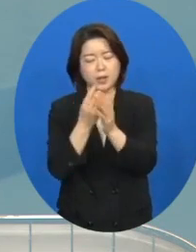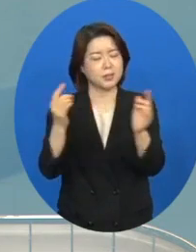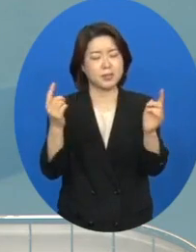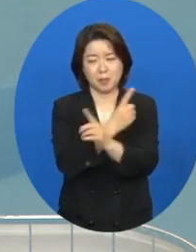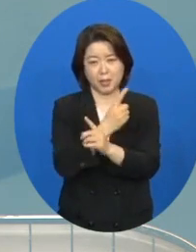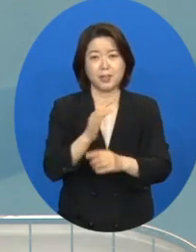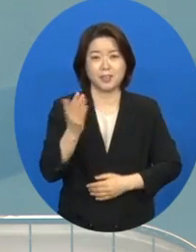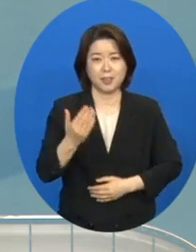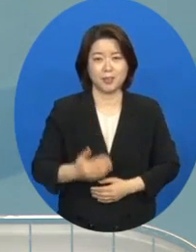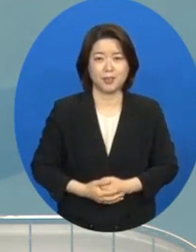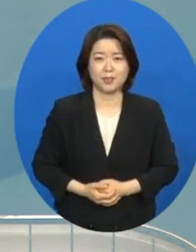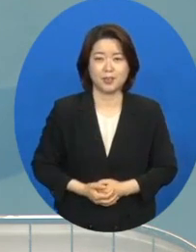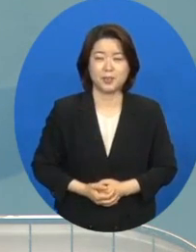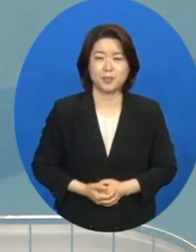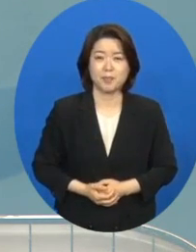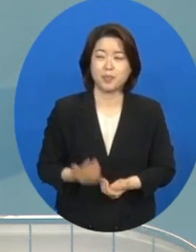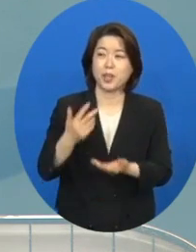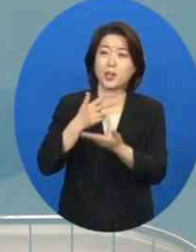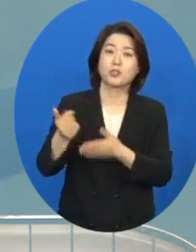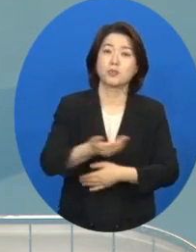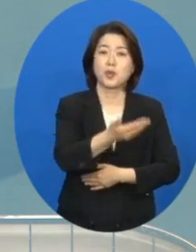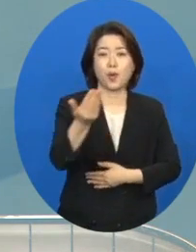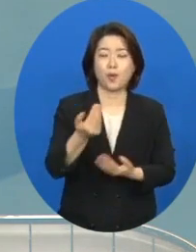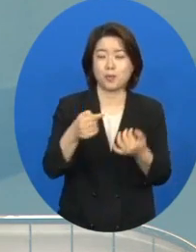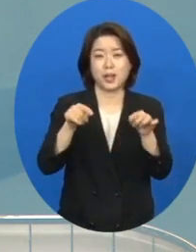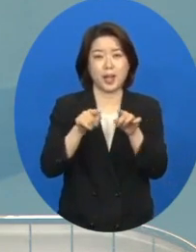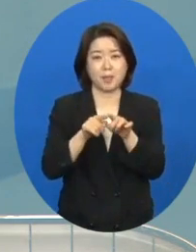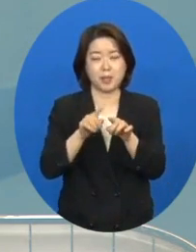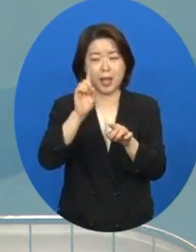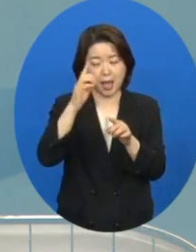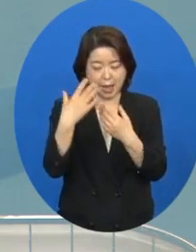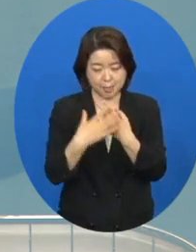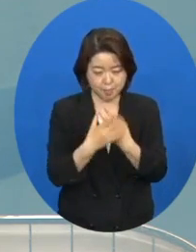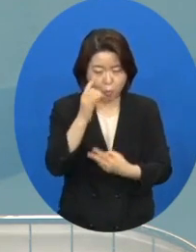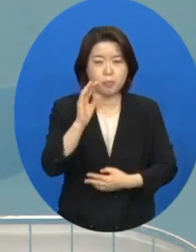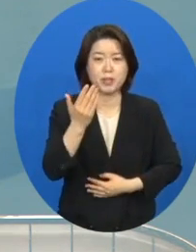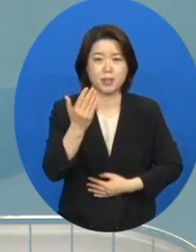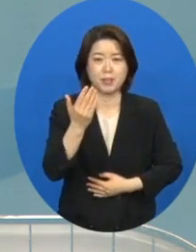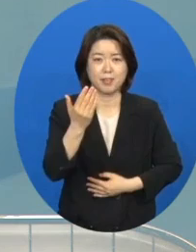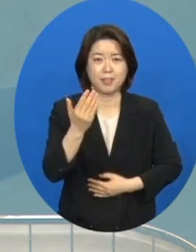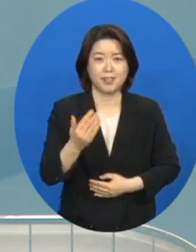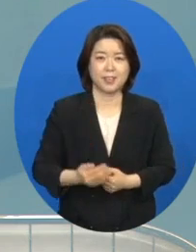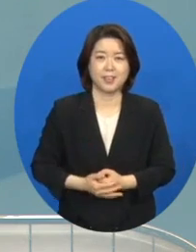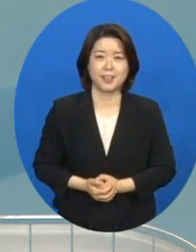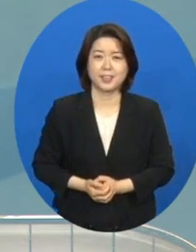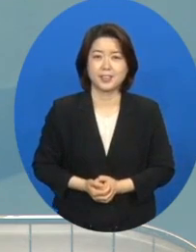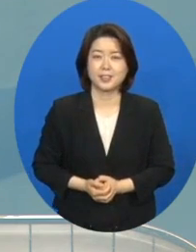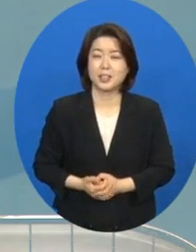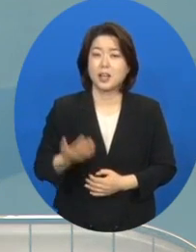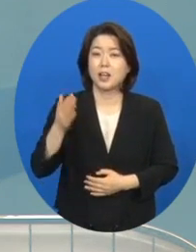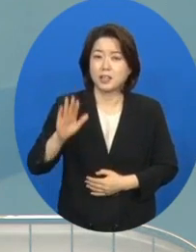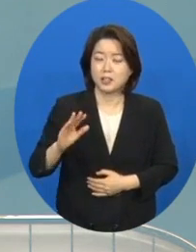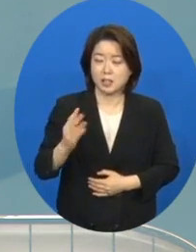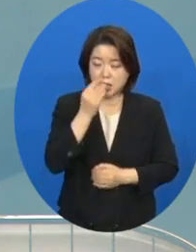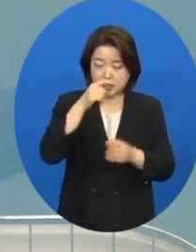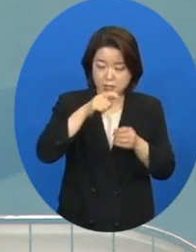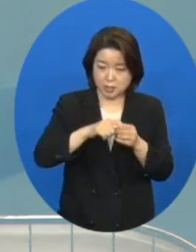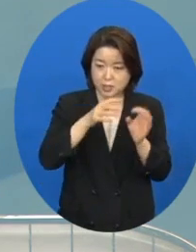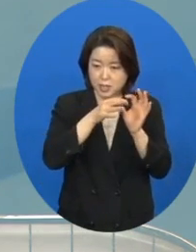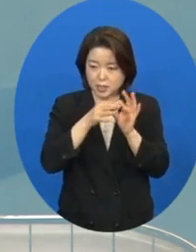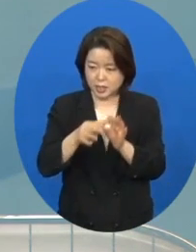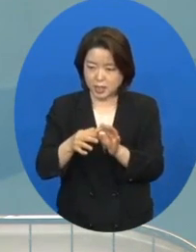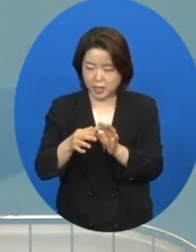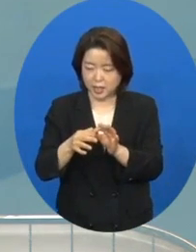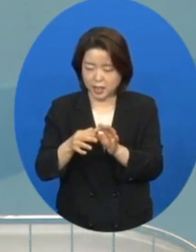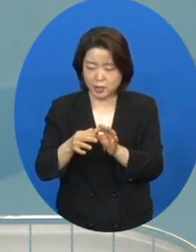달라져요. 주님이 여러분과 함께 한 몸이 되어 주셨잖아요. 그러나 성찬을 계속 하고